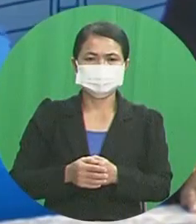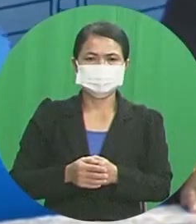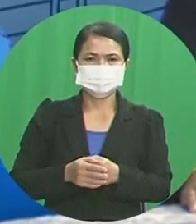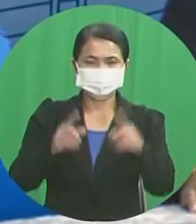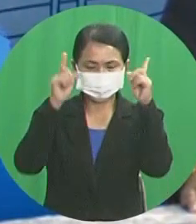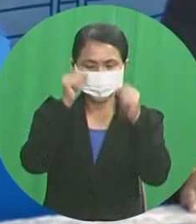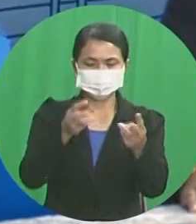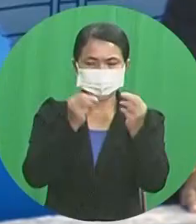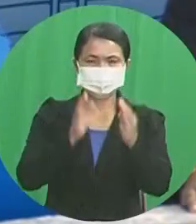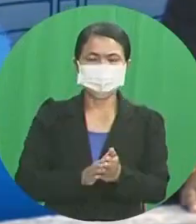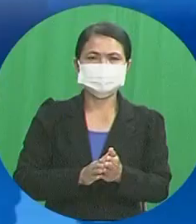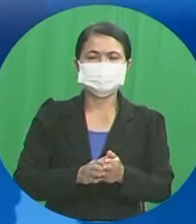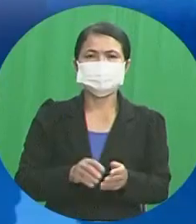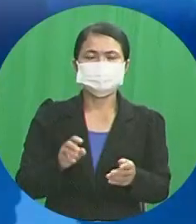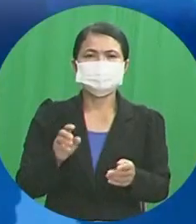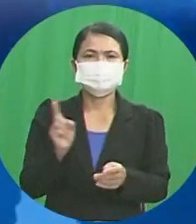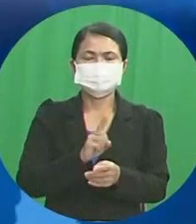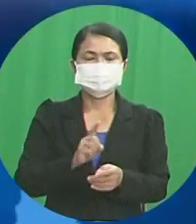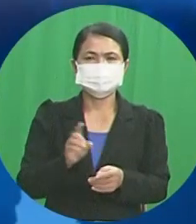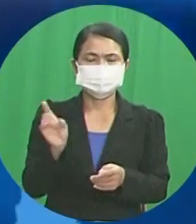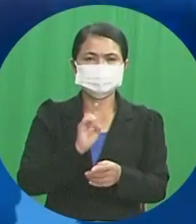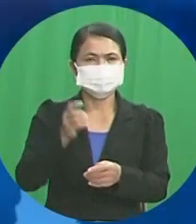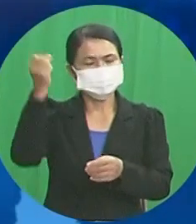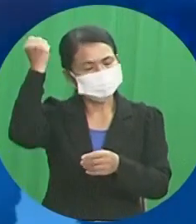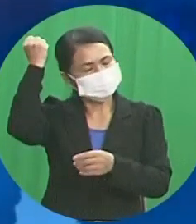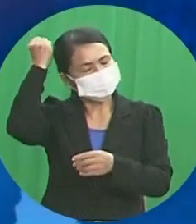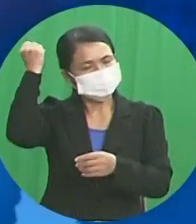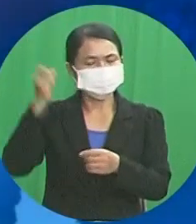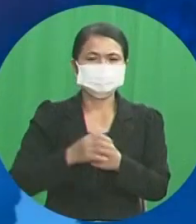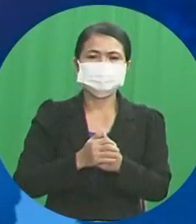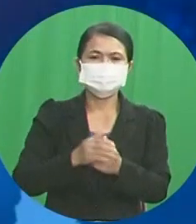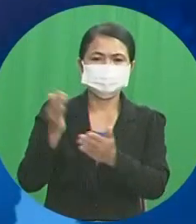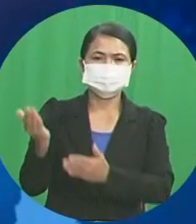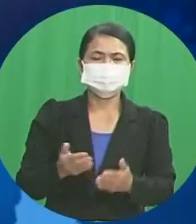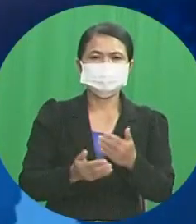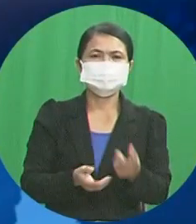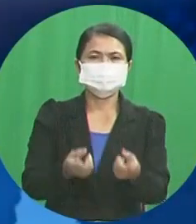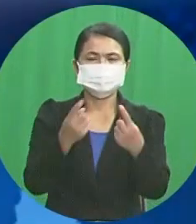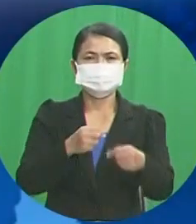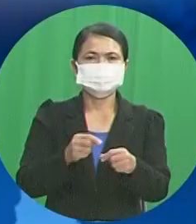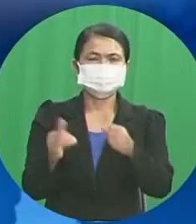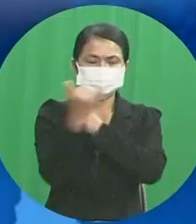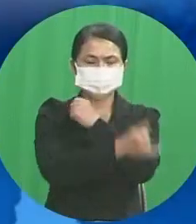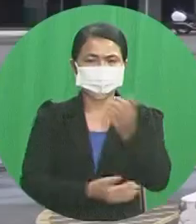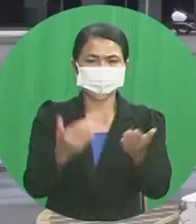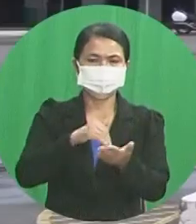ឯកឧត្តមនាយករដ្ឋមន្ត្រីនៃសាធារណរដ្ឋប្រជាធិបតេយ្យប្រជាមានិតឡាវអញ្ជើញនិវត្តកម្មមិត្តប្រទេសវិ